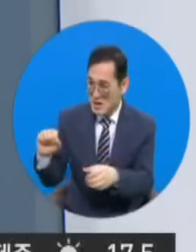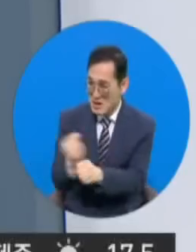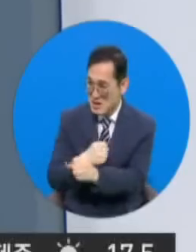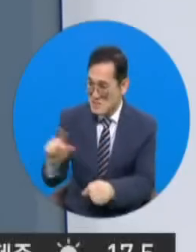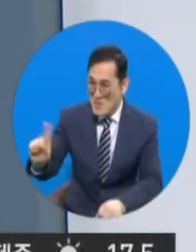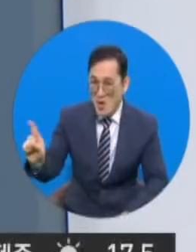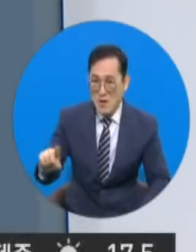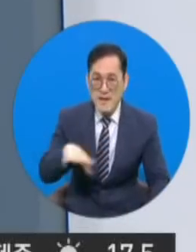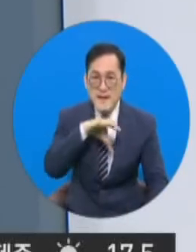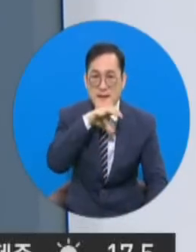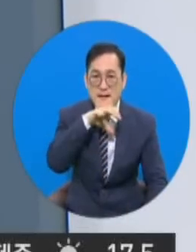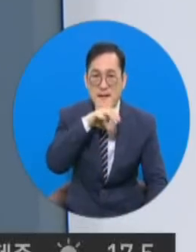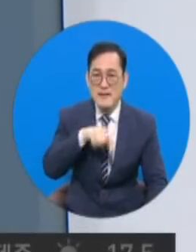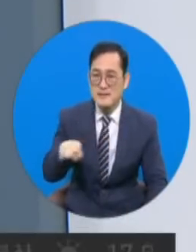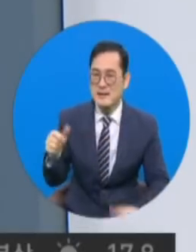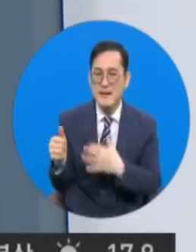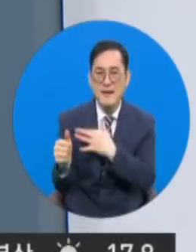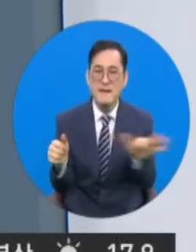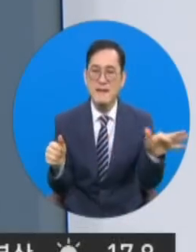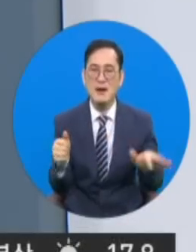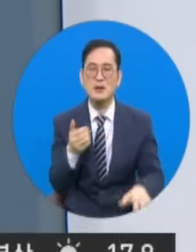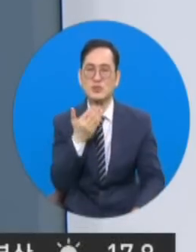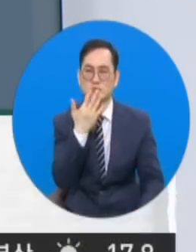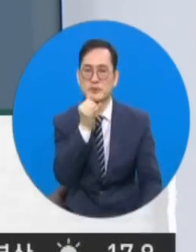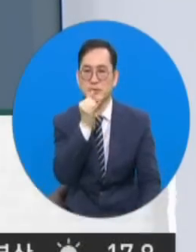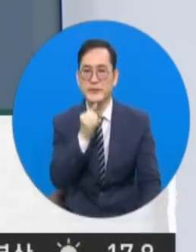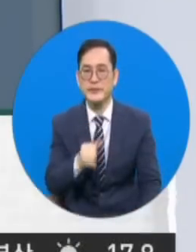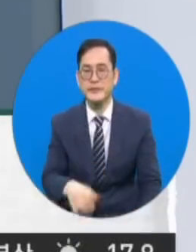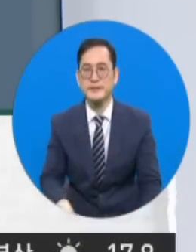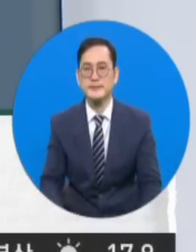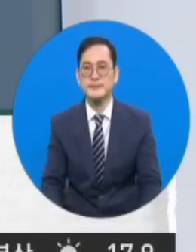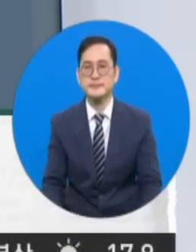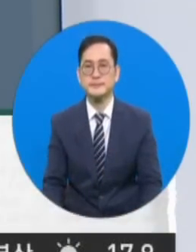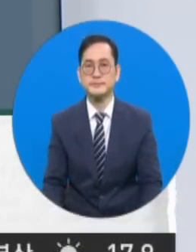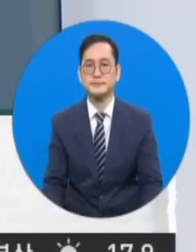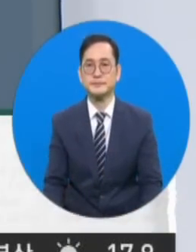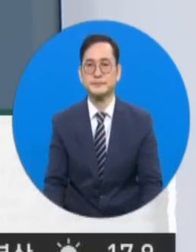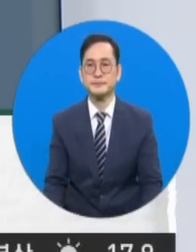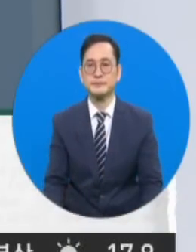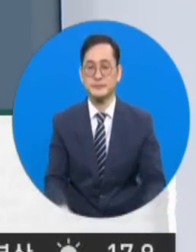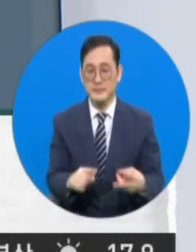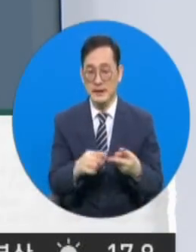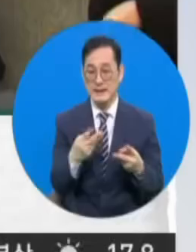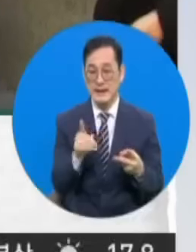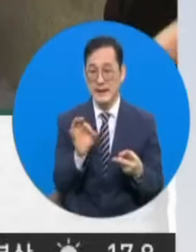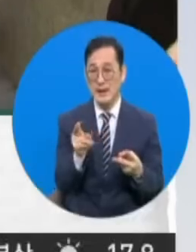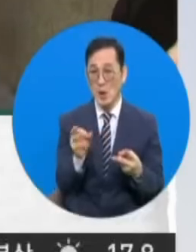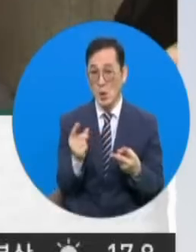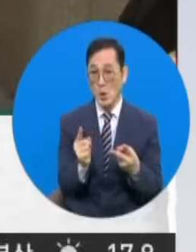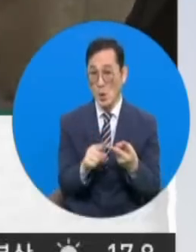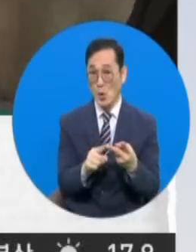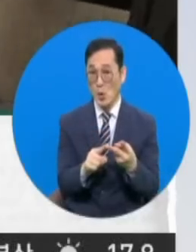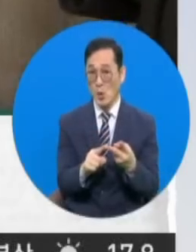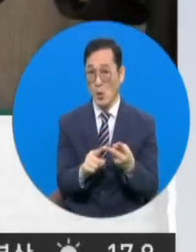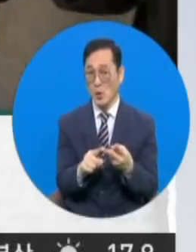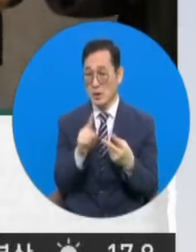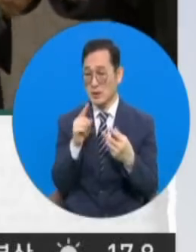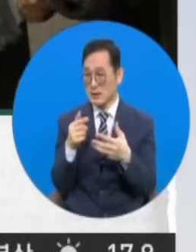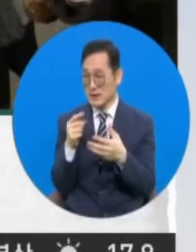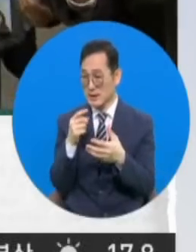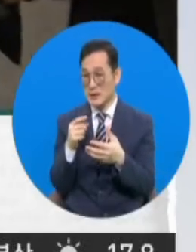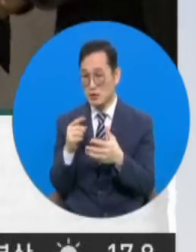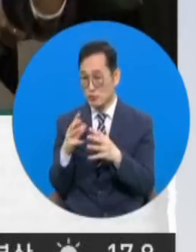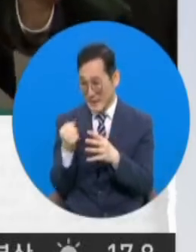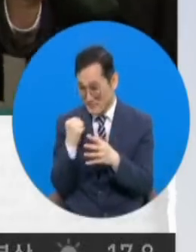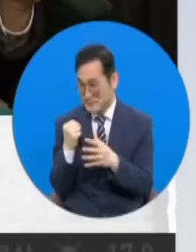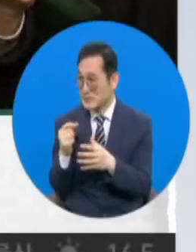그 사안이 좀 중대한만큼 특히 태영호 최고위원인 경우에는 어떤 정보와 여당까지도이 논란이